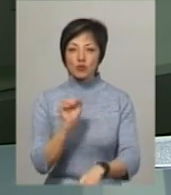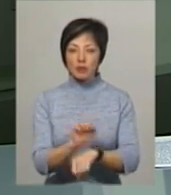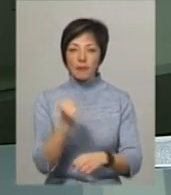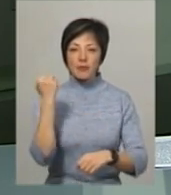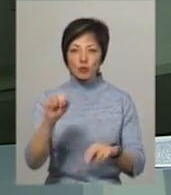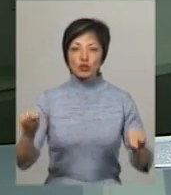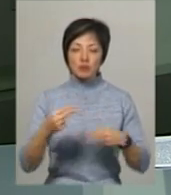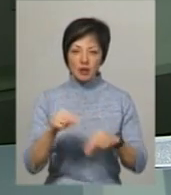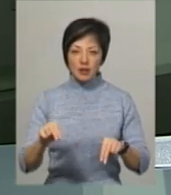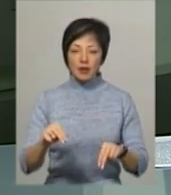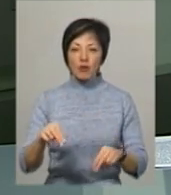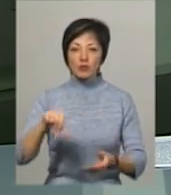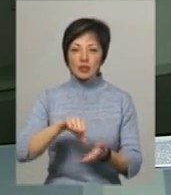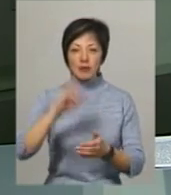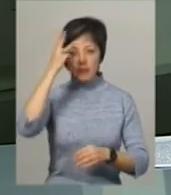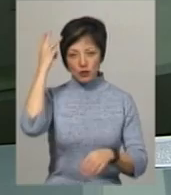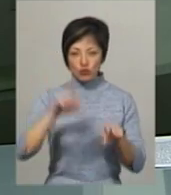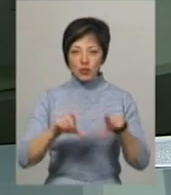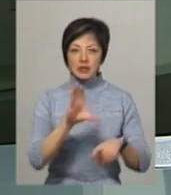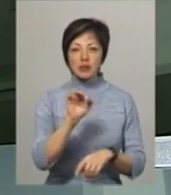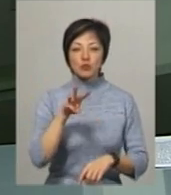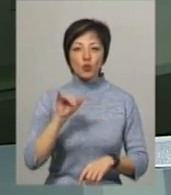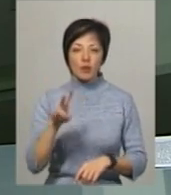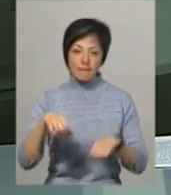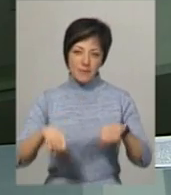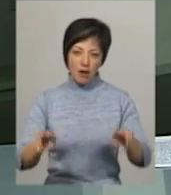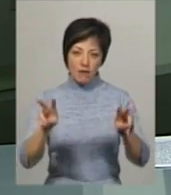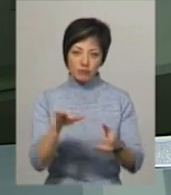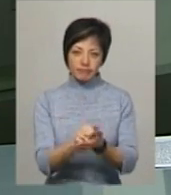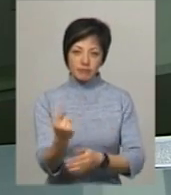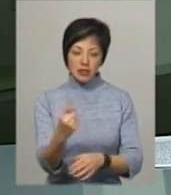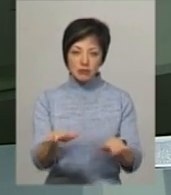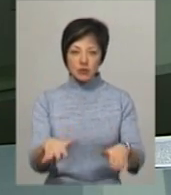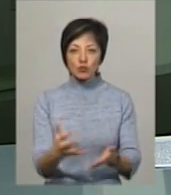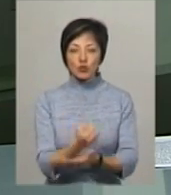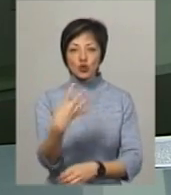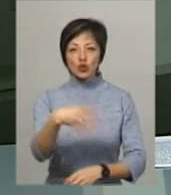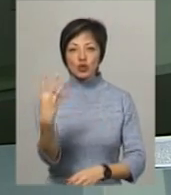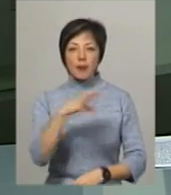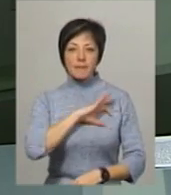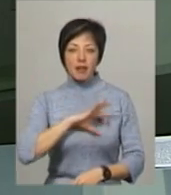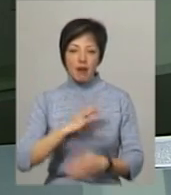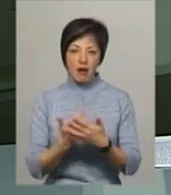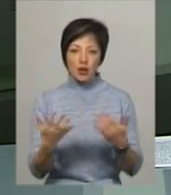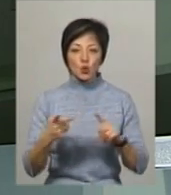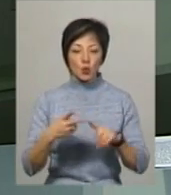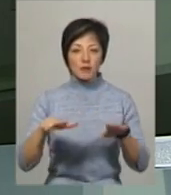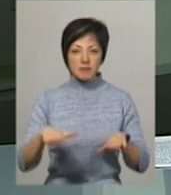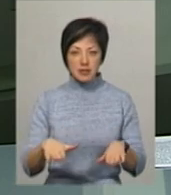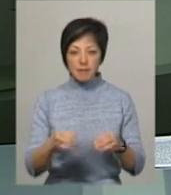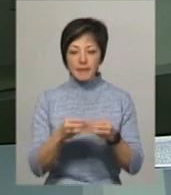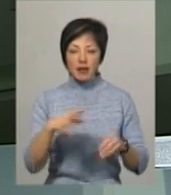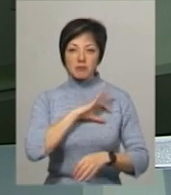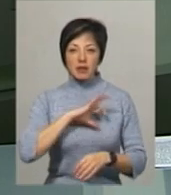переможцями чемпіонату стали бійці Хмельницької школи «Самсон Право». Вони посіли перше місце і здобули 44 медалі. Друге місце і